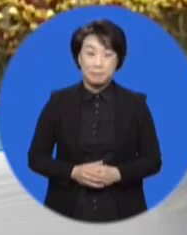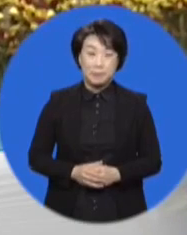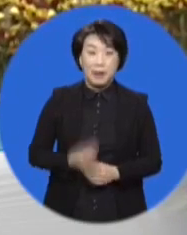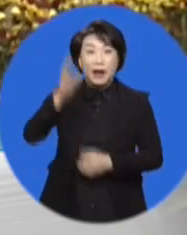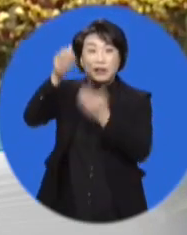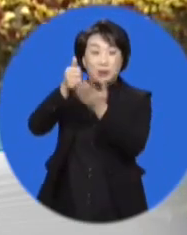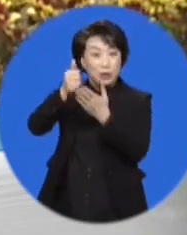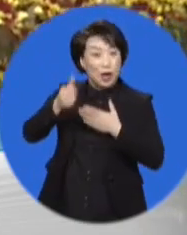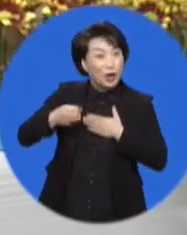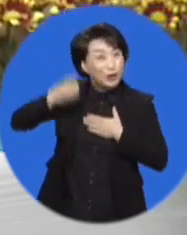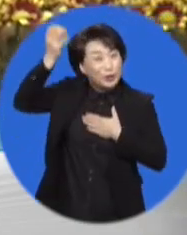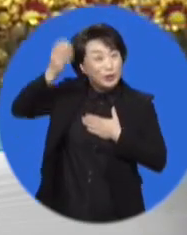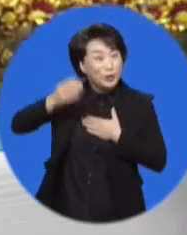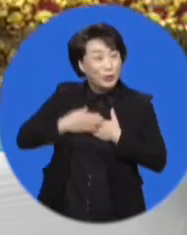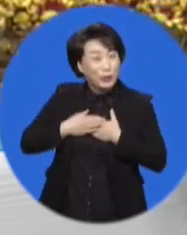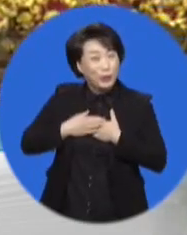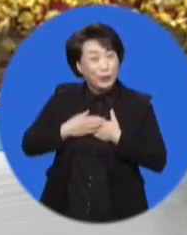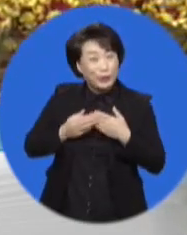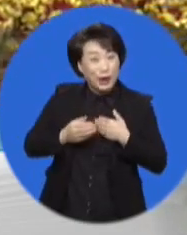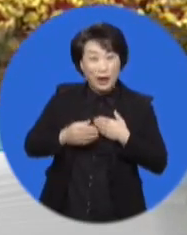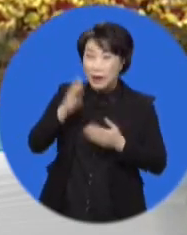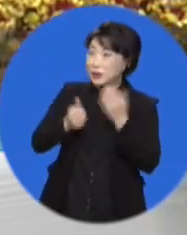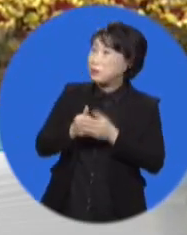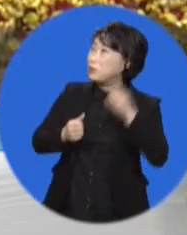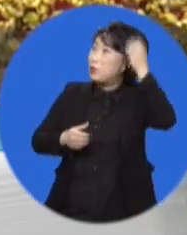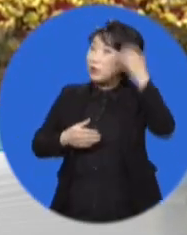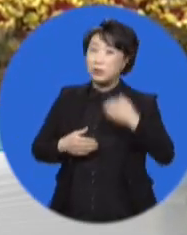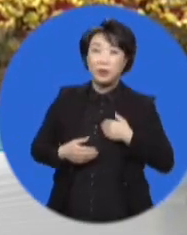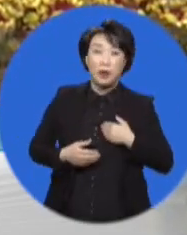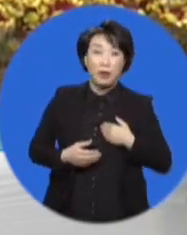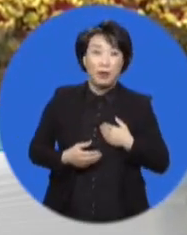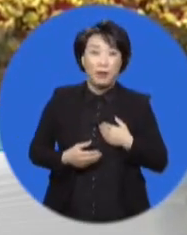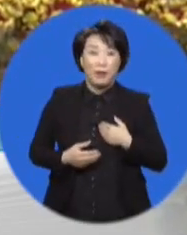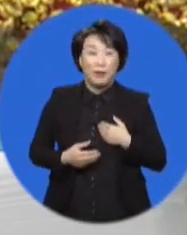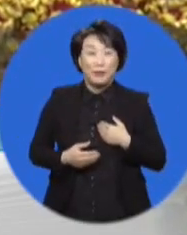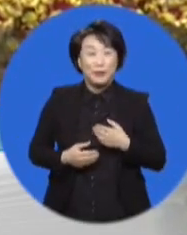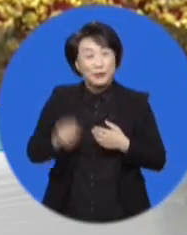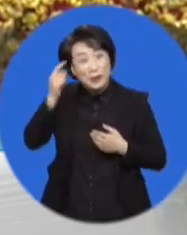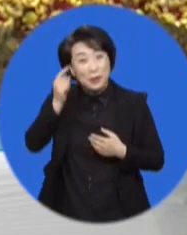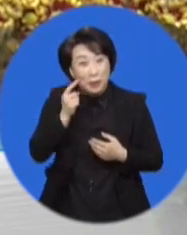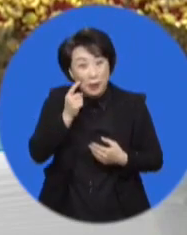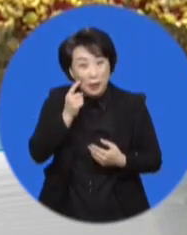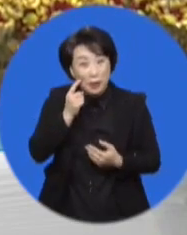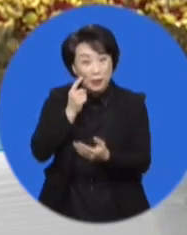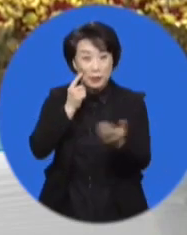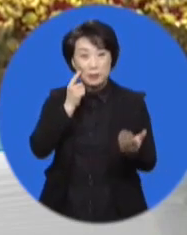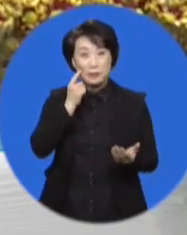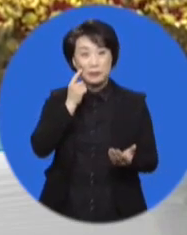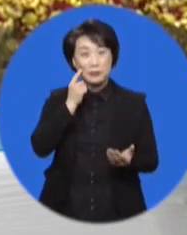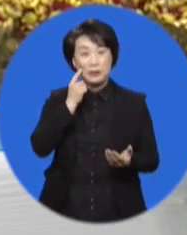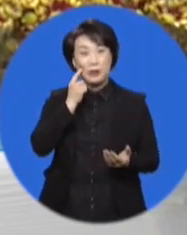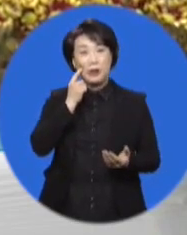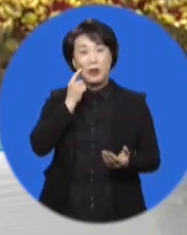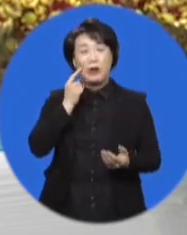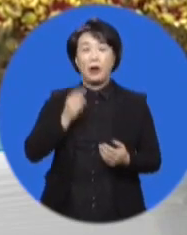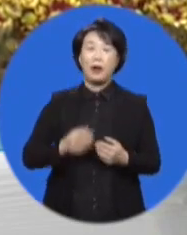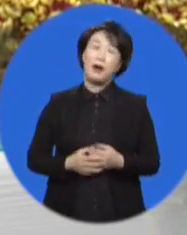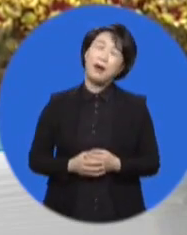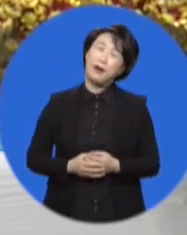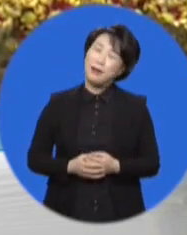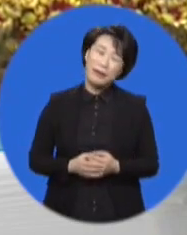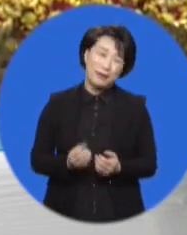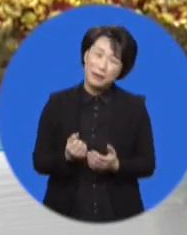하나님이 나를 잊어버리고 내가 하나님을 잊어버리는 거 한번 판단 한번 잘해봐.